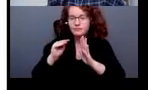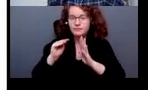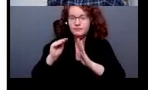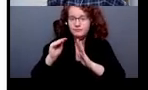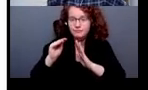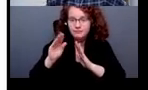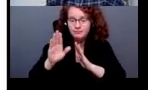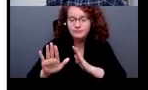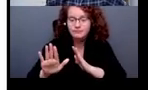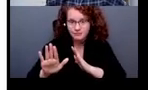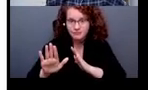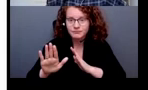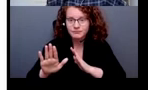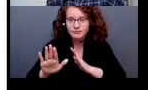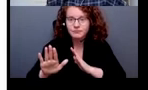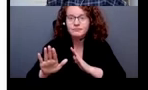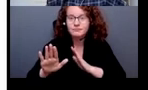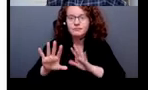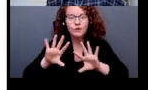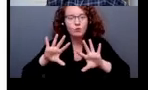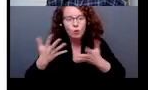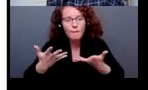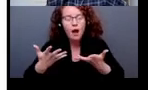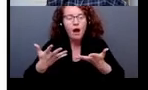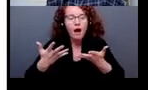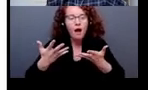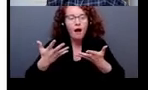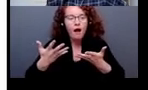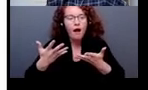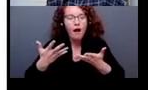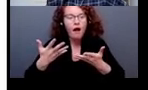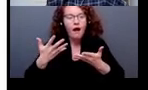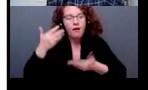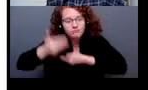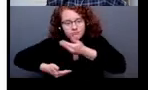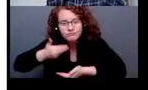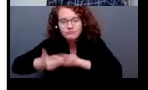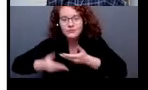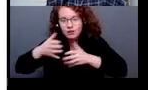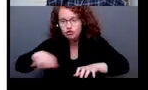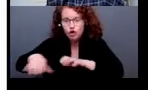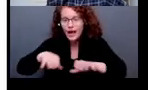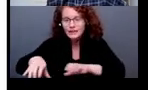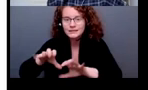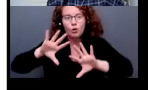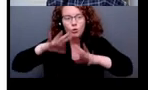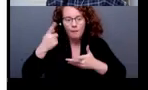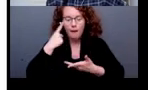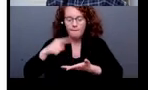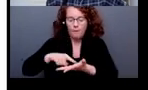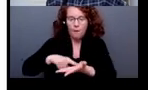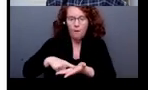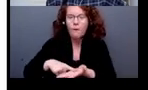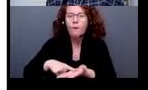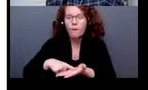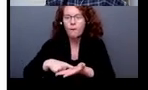de réinterprétation, de reconstitution d'un enchaînement de gestes pour matérialiser certains des éléments qui sont